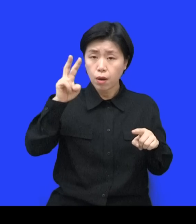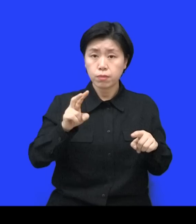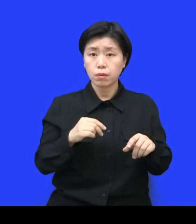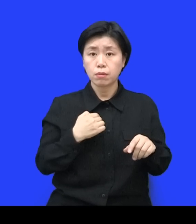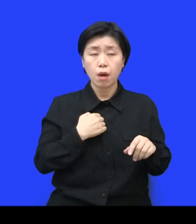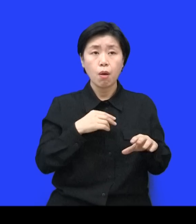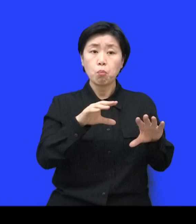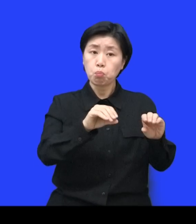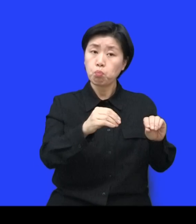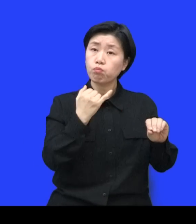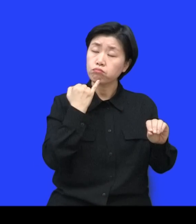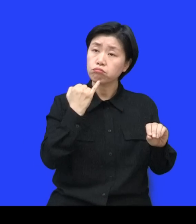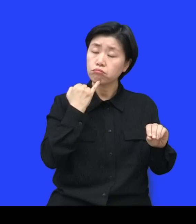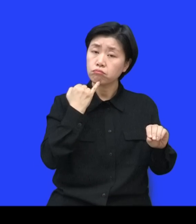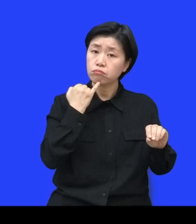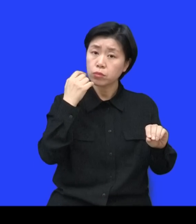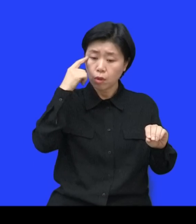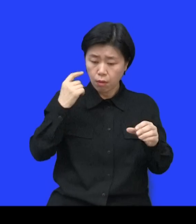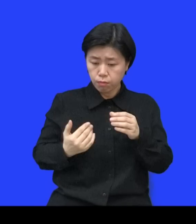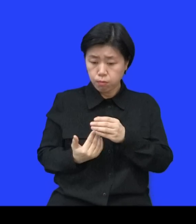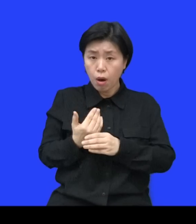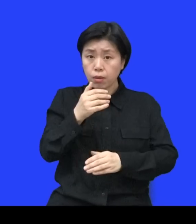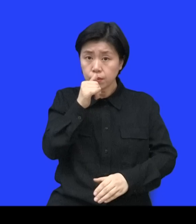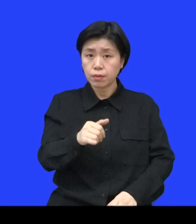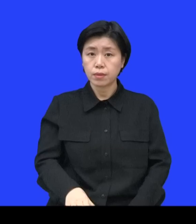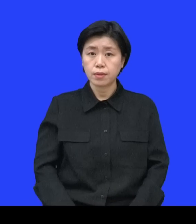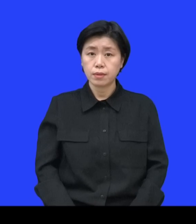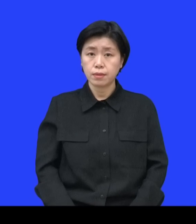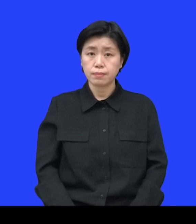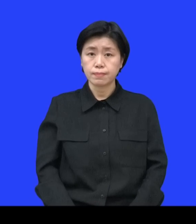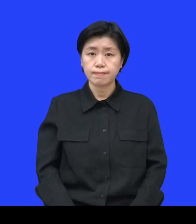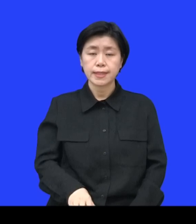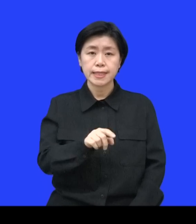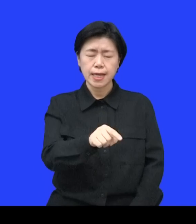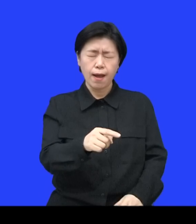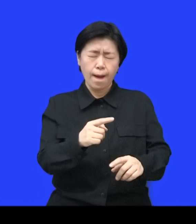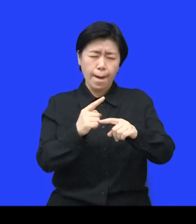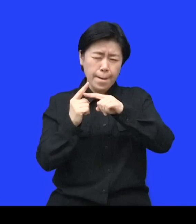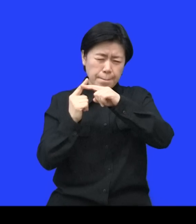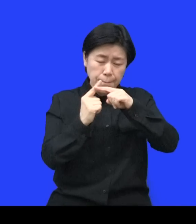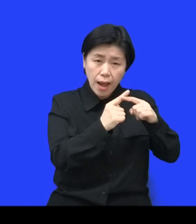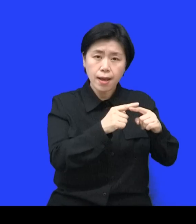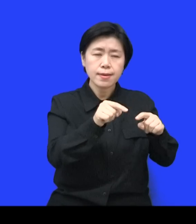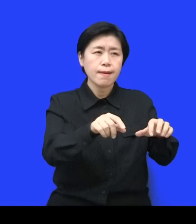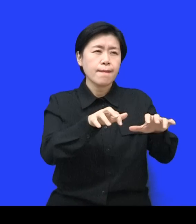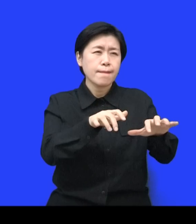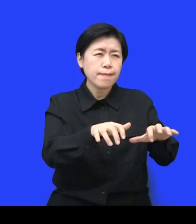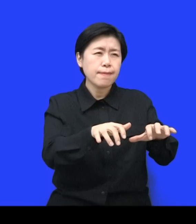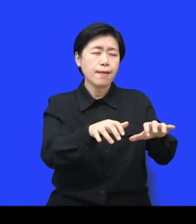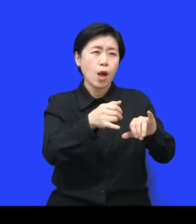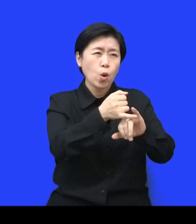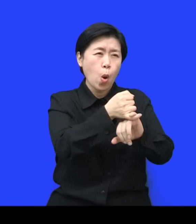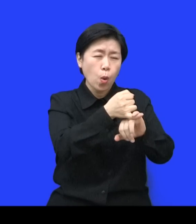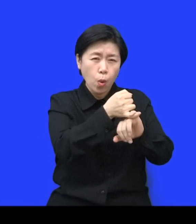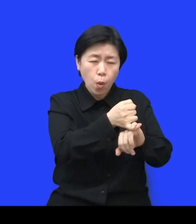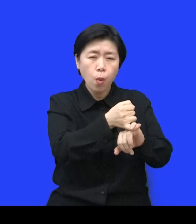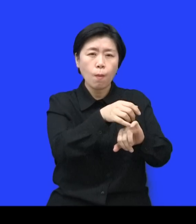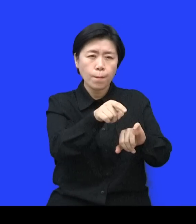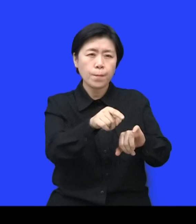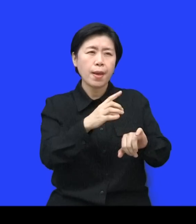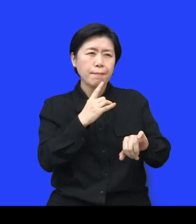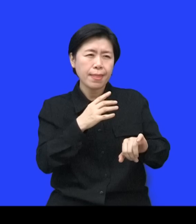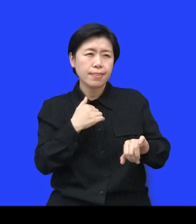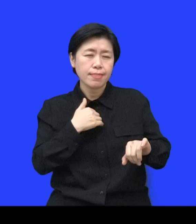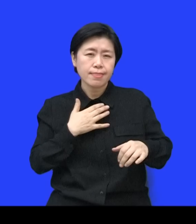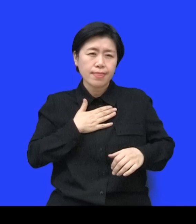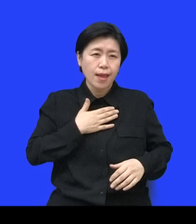마음의 변화인데 내가 지금 그냥 게임을 하고 있는데 옛날에는 이거를 무조건 해야 되네. 다음 게임도 해야 돼. 이걸 내가 벗어날 수가 없는